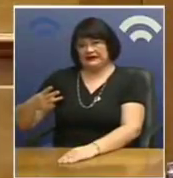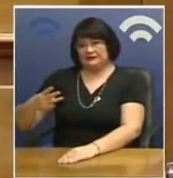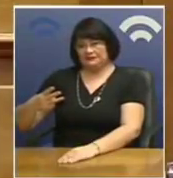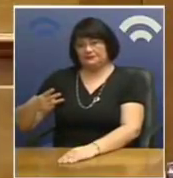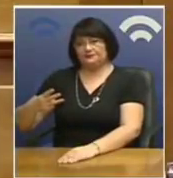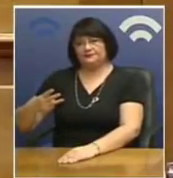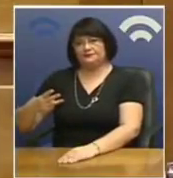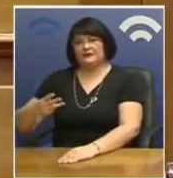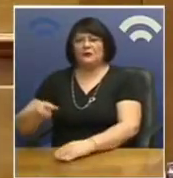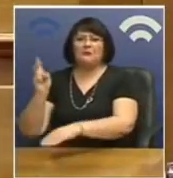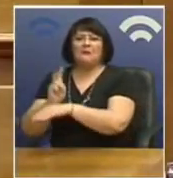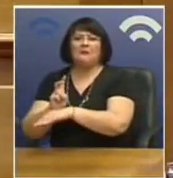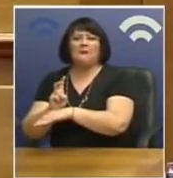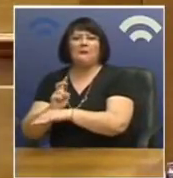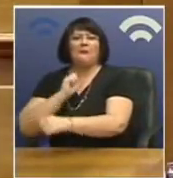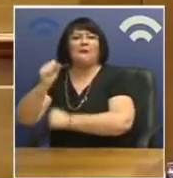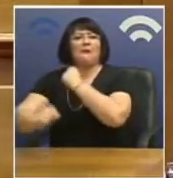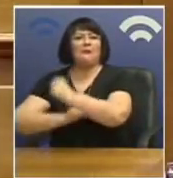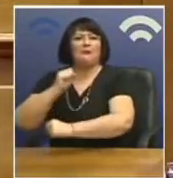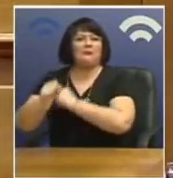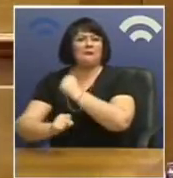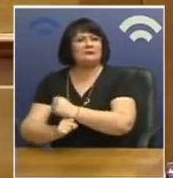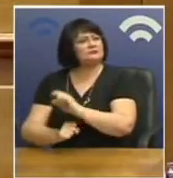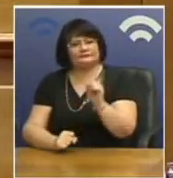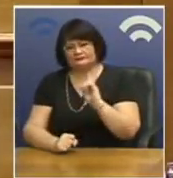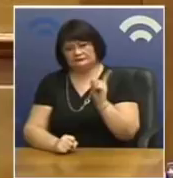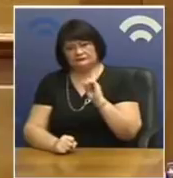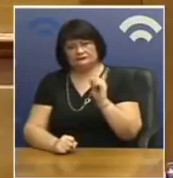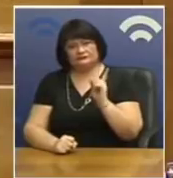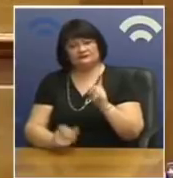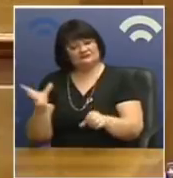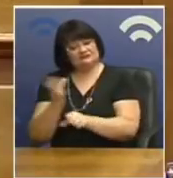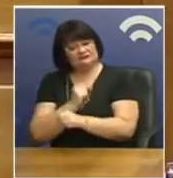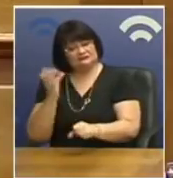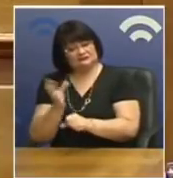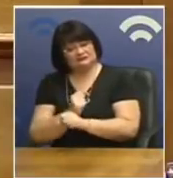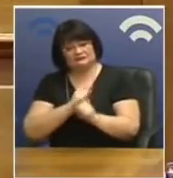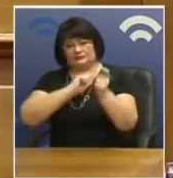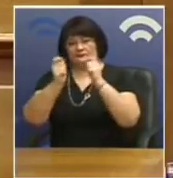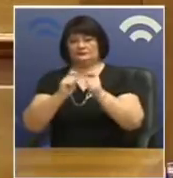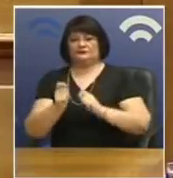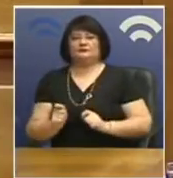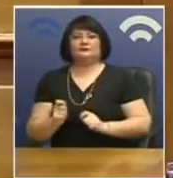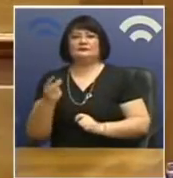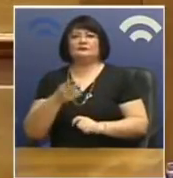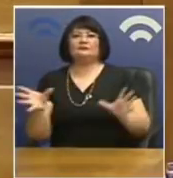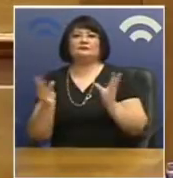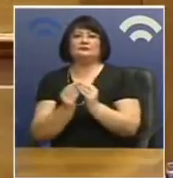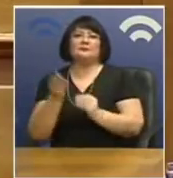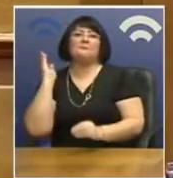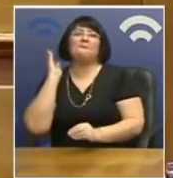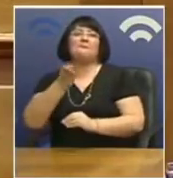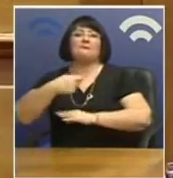στην ντουλάπα του, έφερε απενεχοποιημένα εις πέρας τη μεταρρύθμιση στον χώρο της ποινικής δικαιοσύνης με